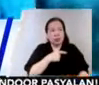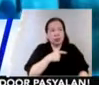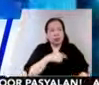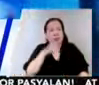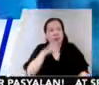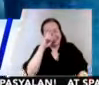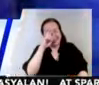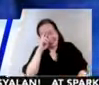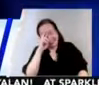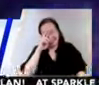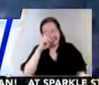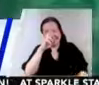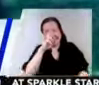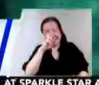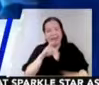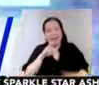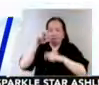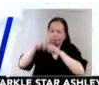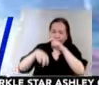chill rides.